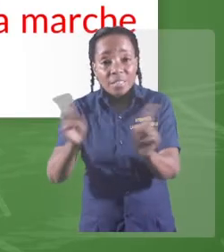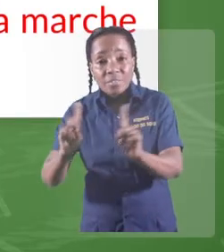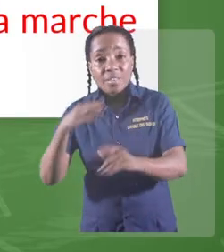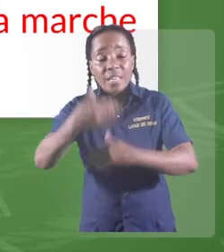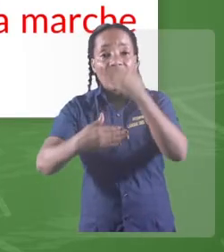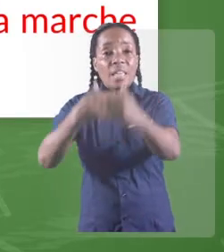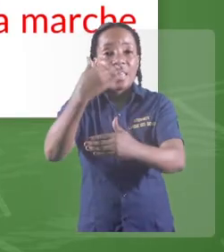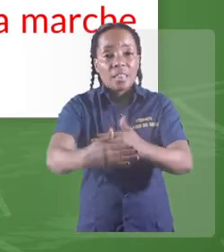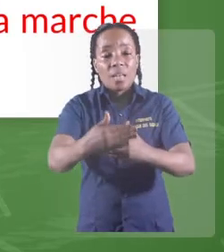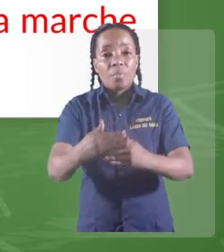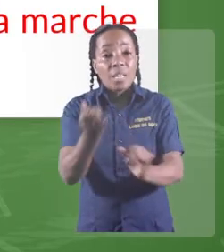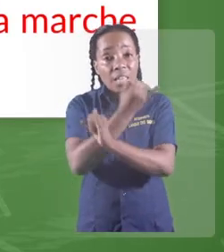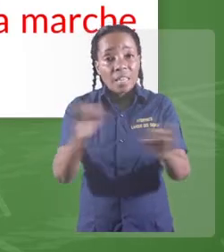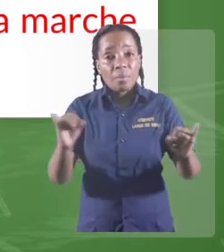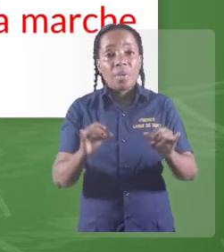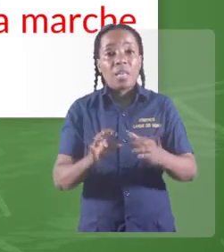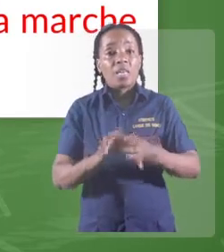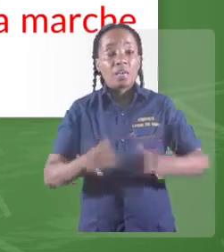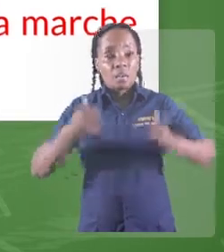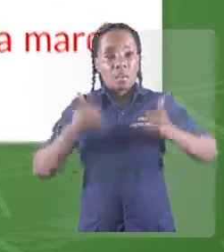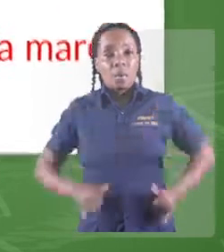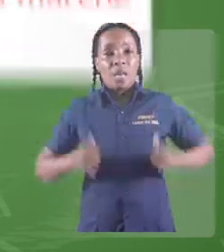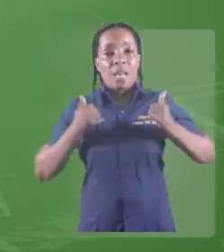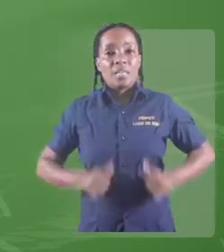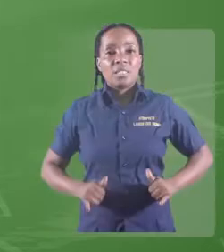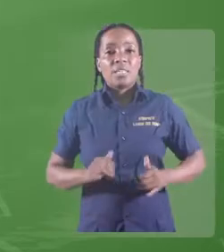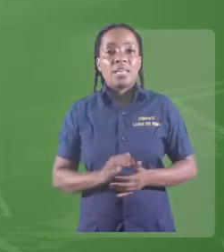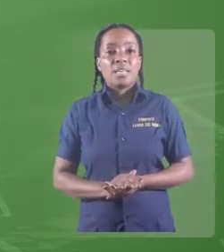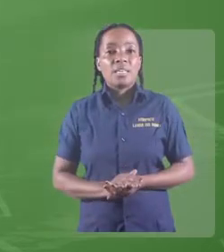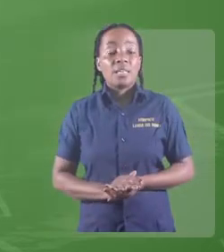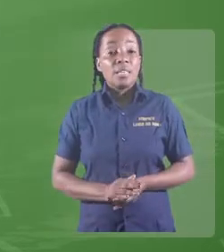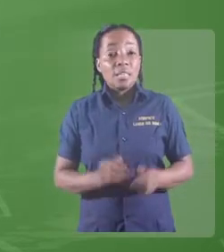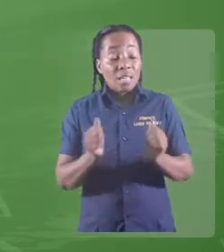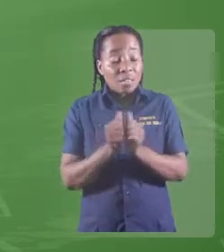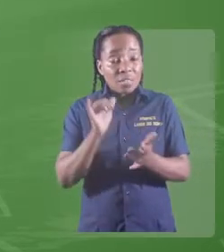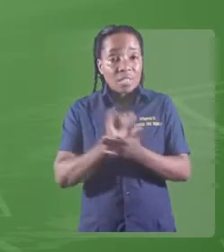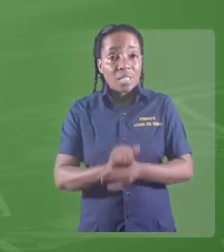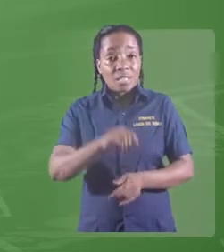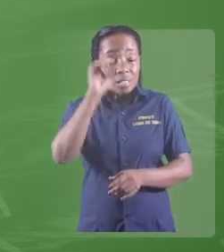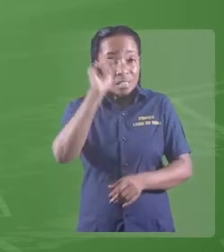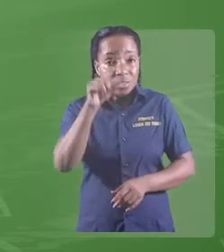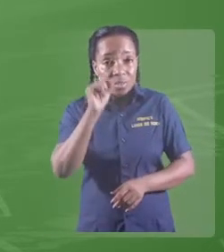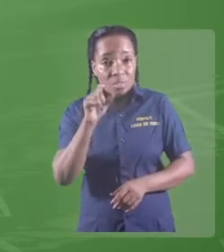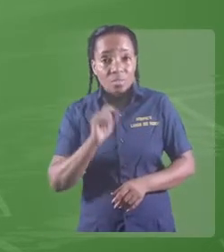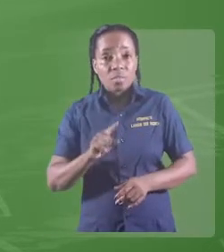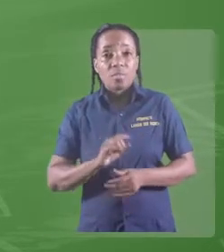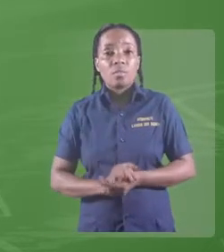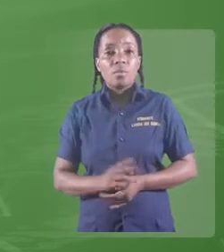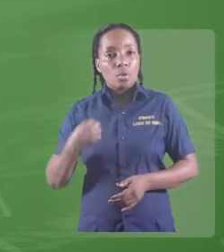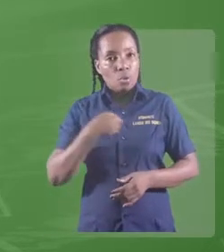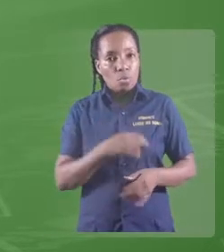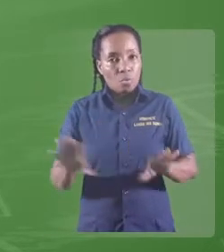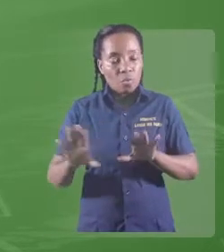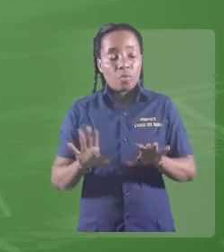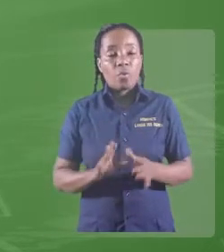de la marche vers l'indépendance de l'Algérie? C'est autour de cette problématique que nous allons